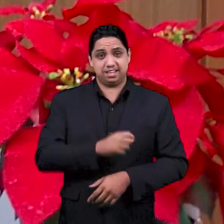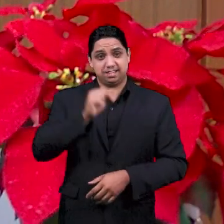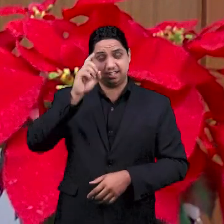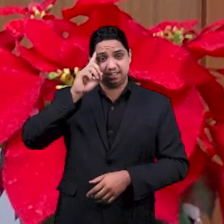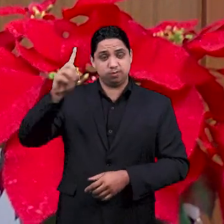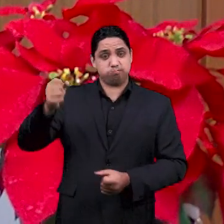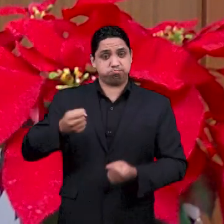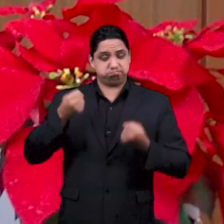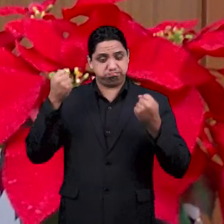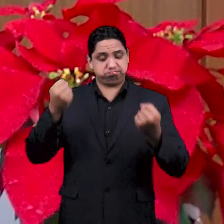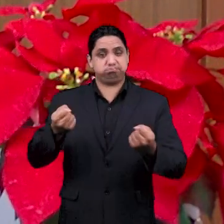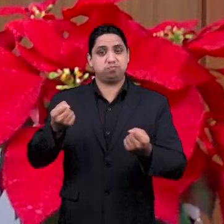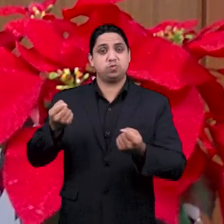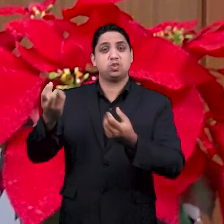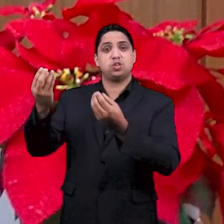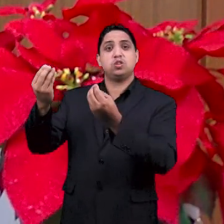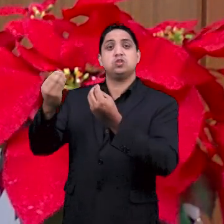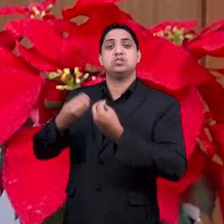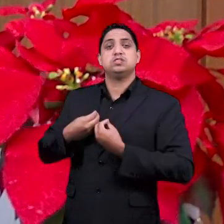всемогущему, который